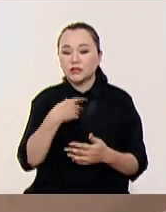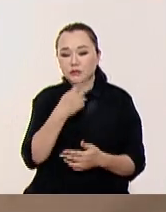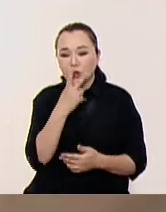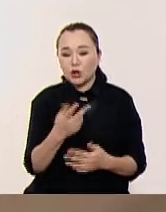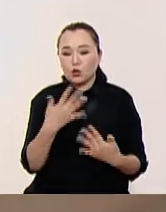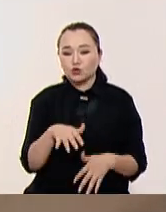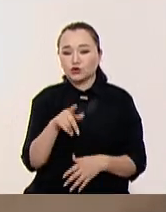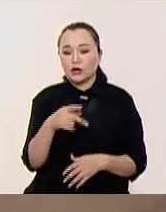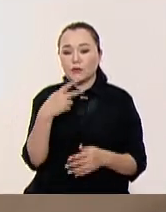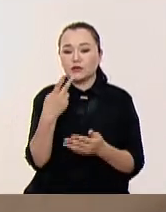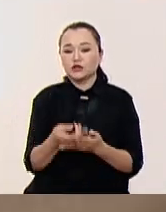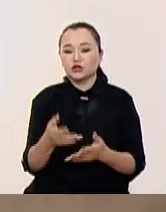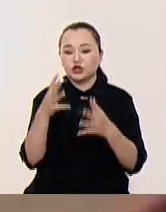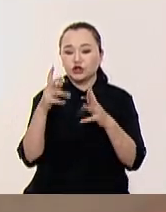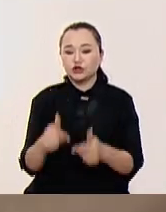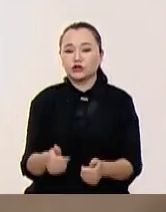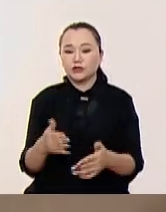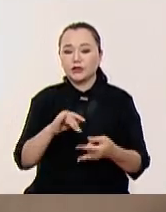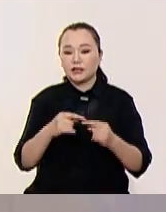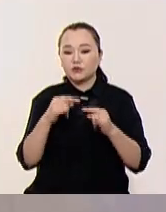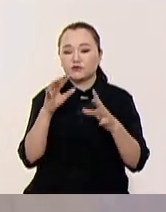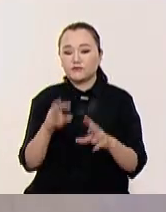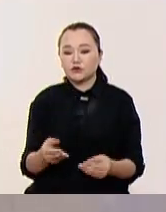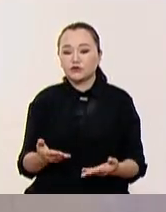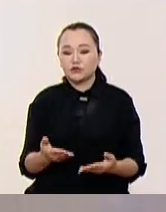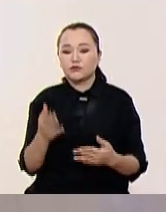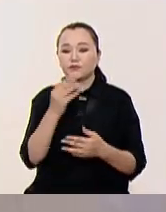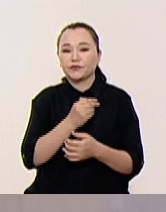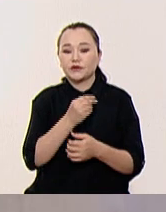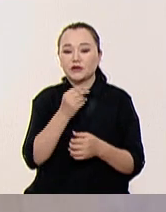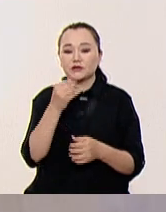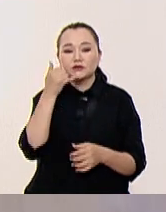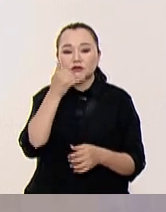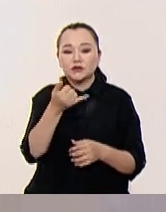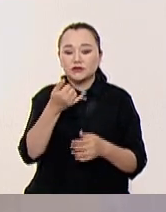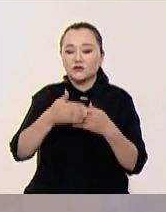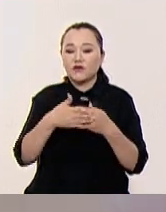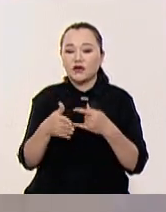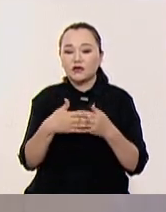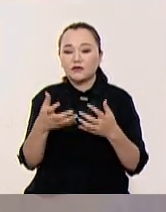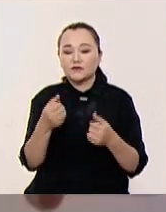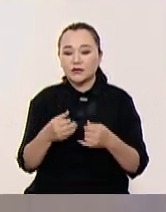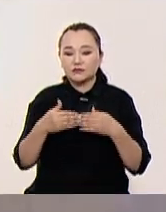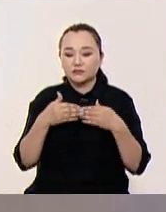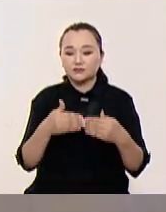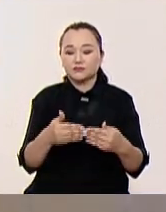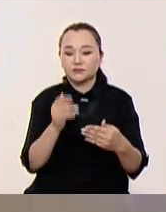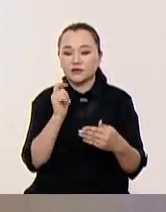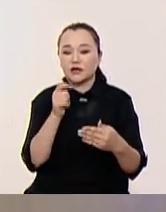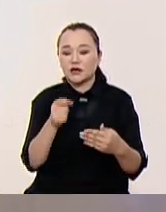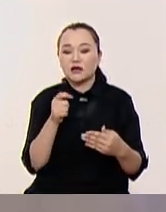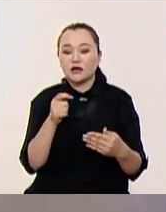уже там лежит кирпич, все. А там вот эту домофонную дверь взяли, туда прилепили,